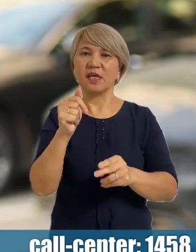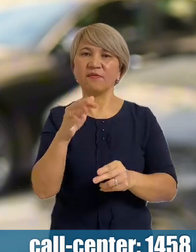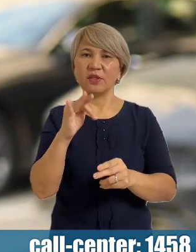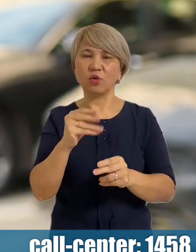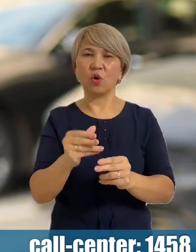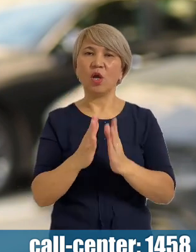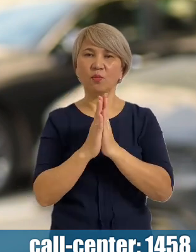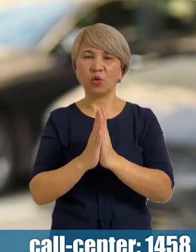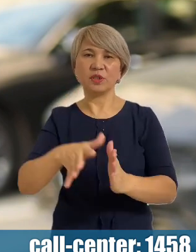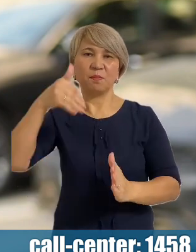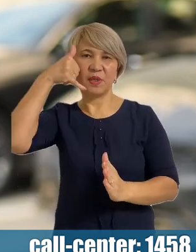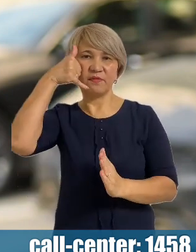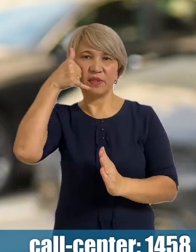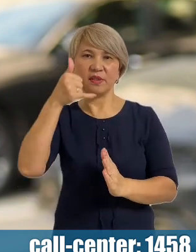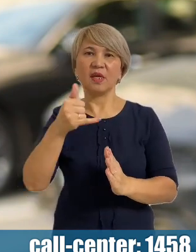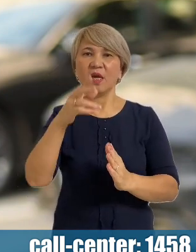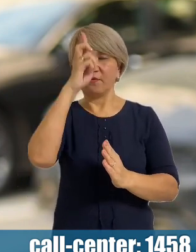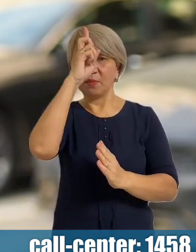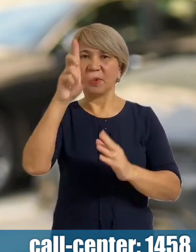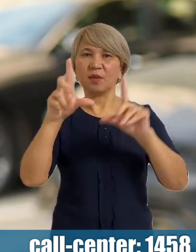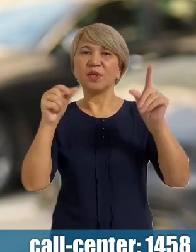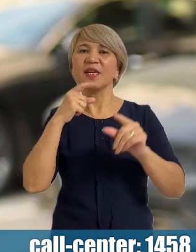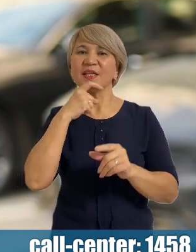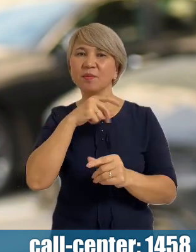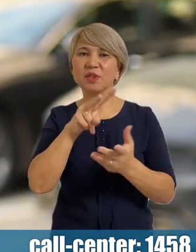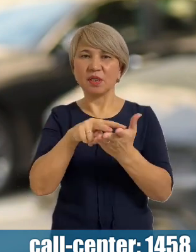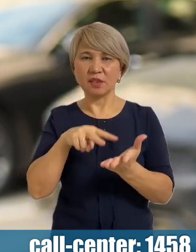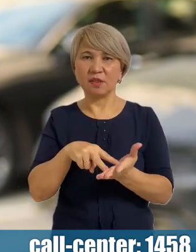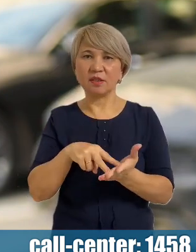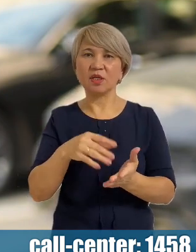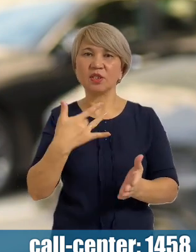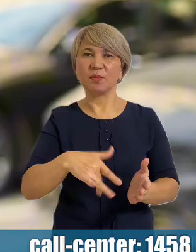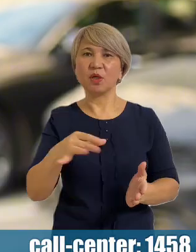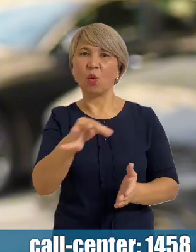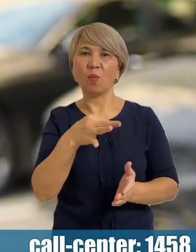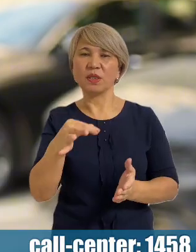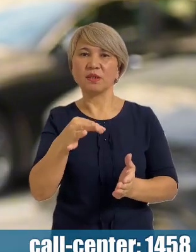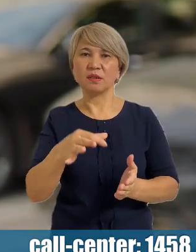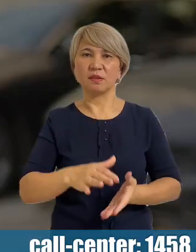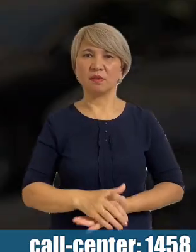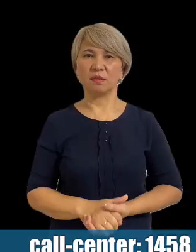«Зефинико», просим обратиться в Департамент экономических расследований по Жамбылской области.